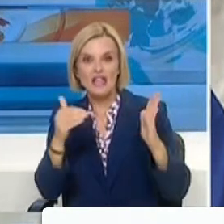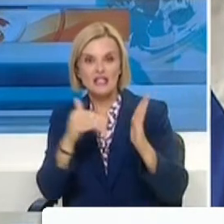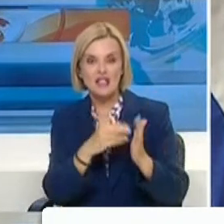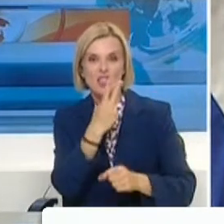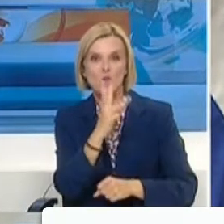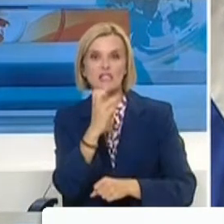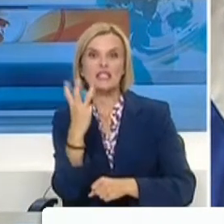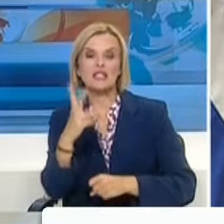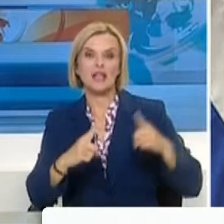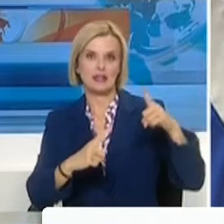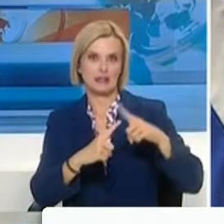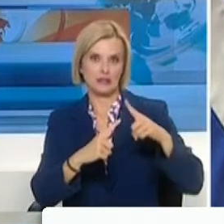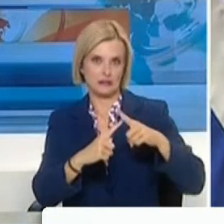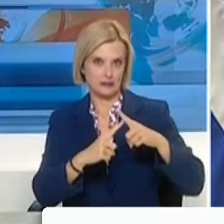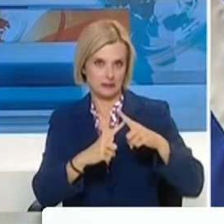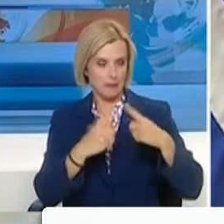116.233 κλινικά δείγματα.